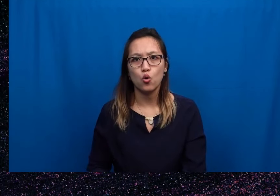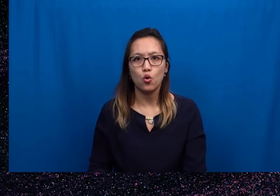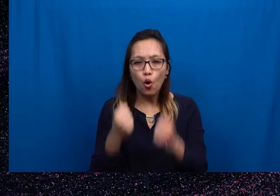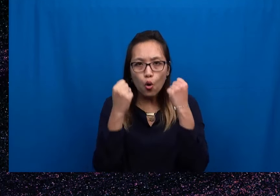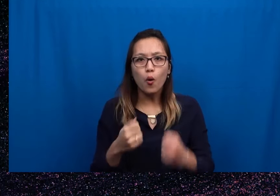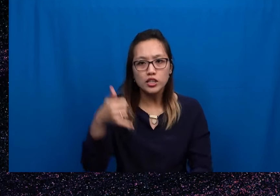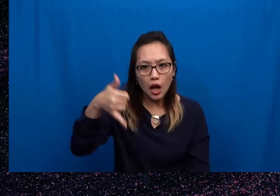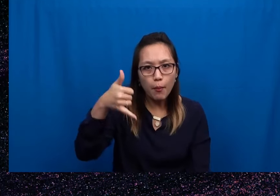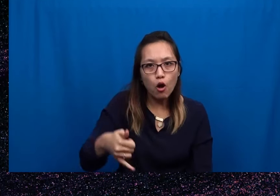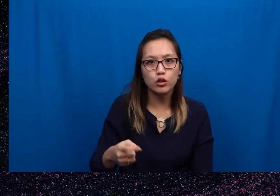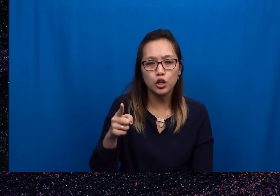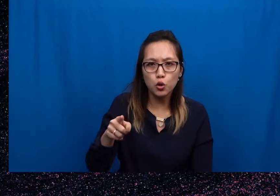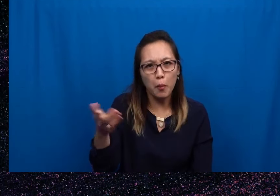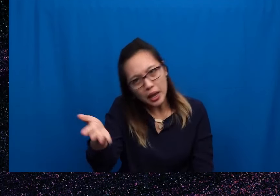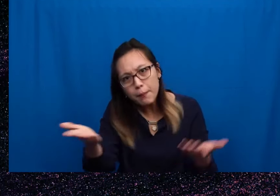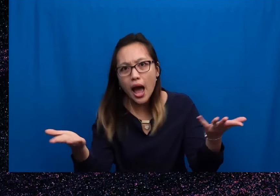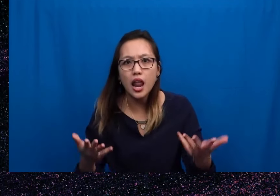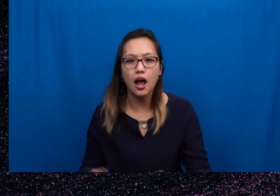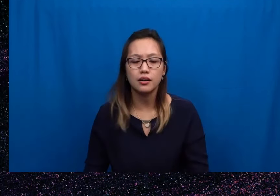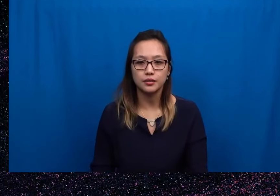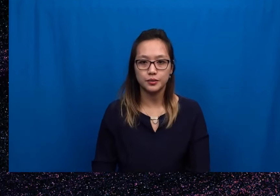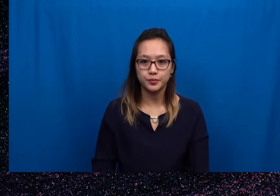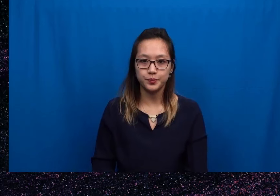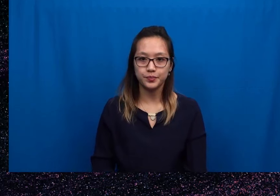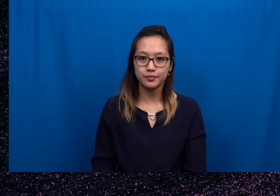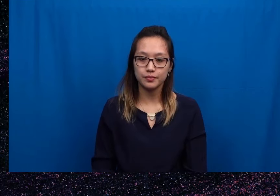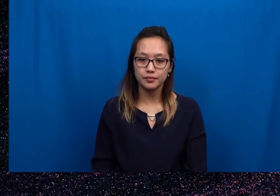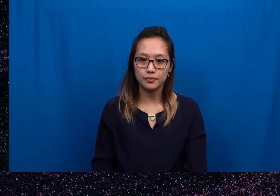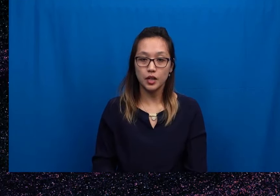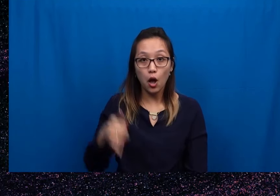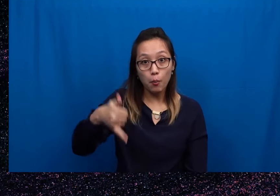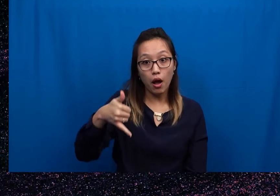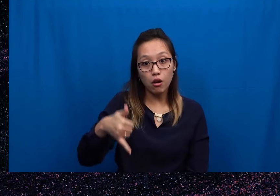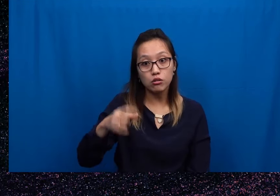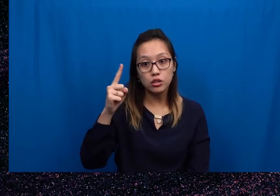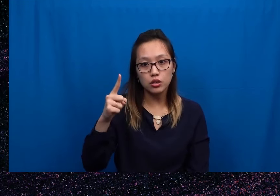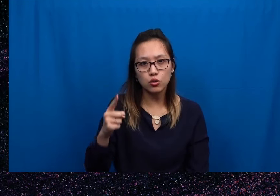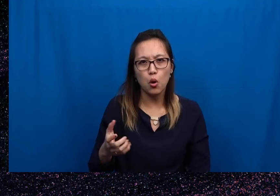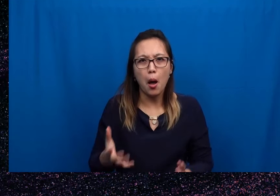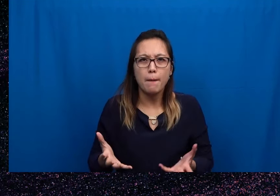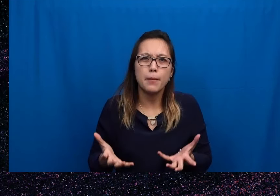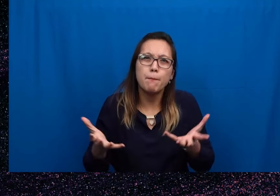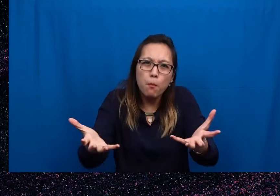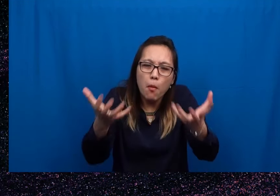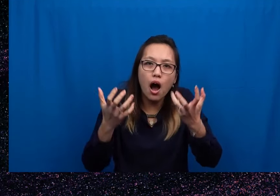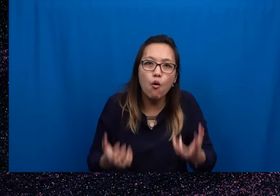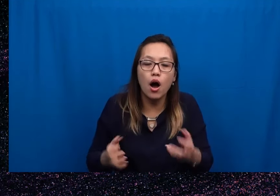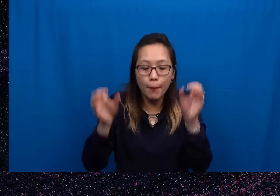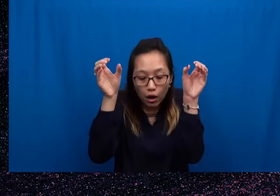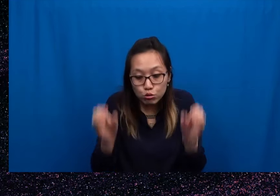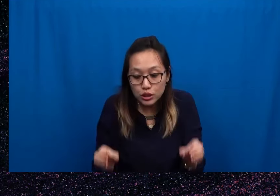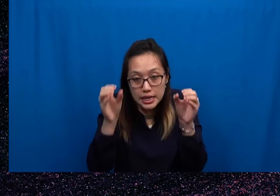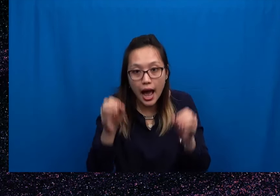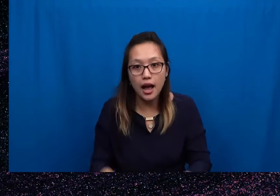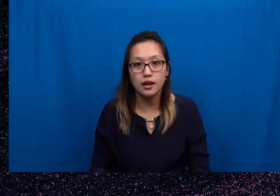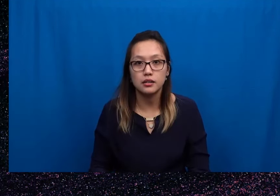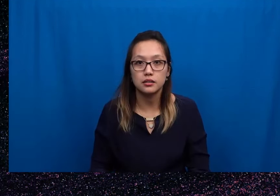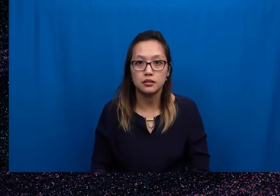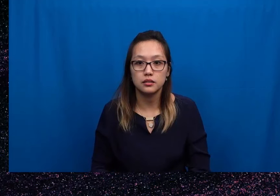itu mencengkram kehidupan manusia? Maut itu membawa manusia berada di dalam